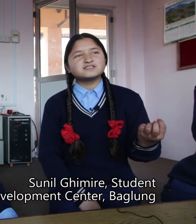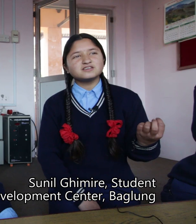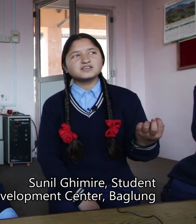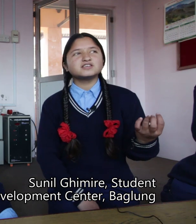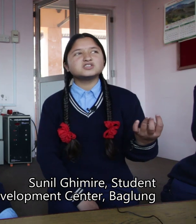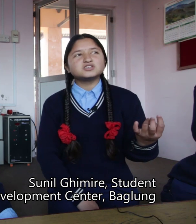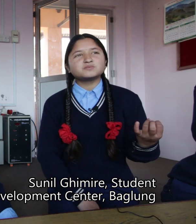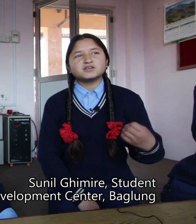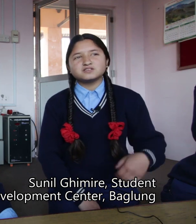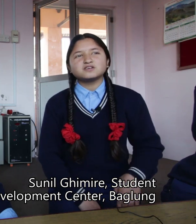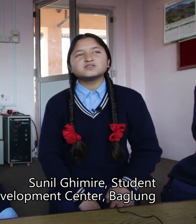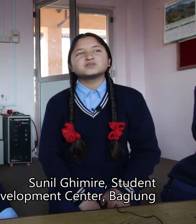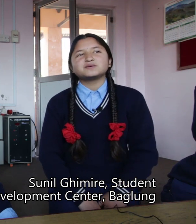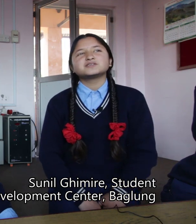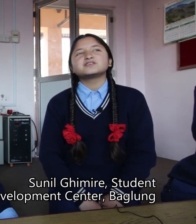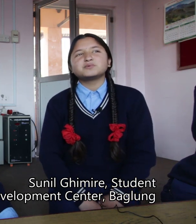लाणा दाभ